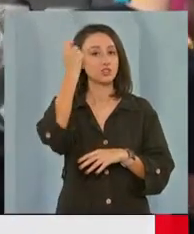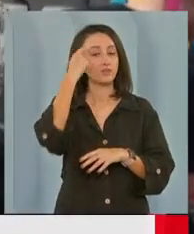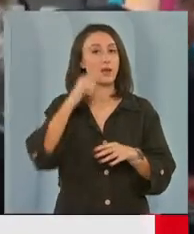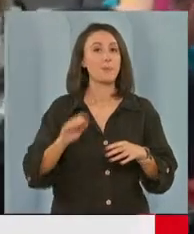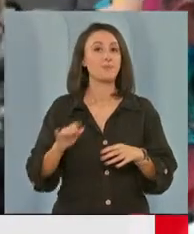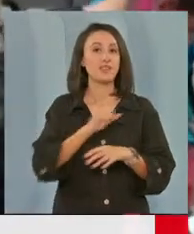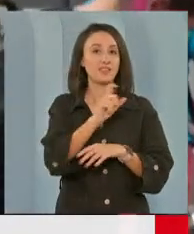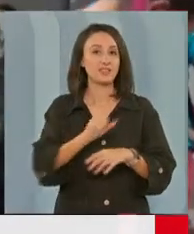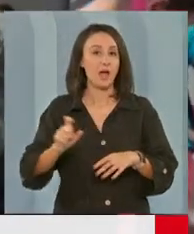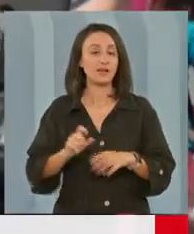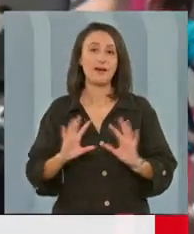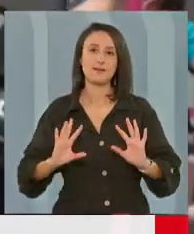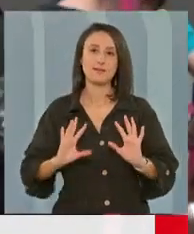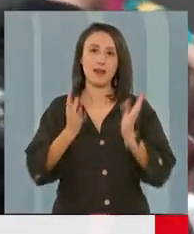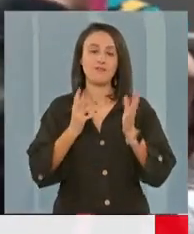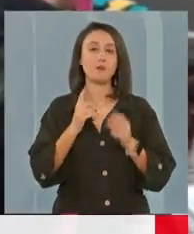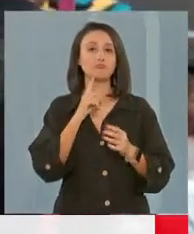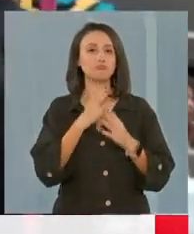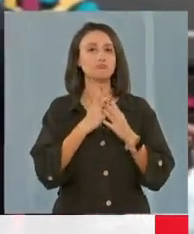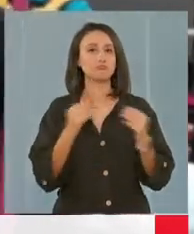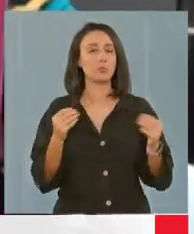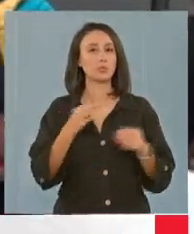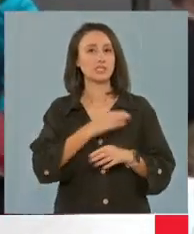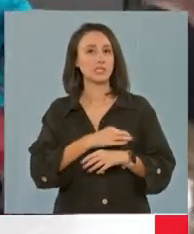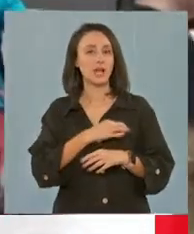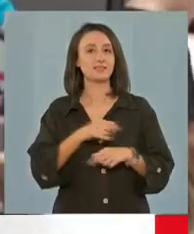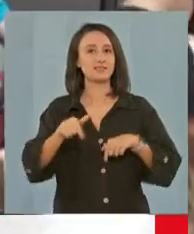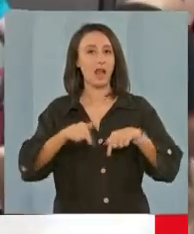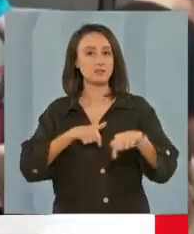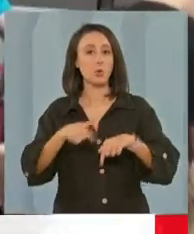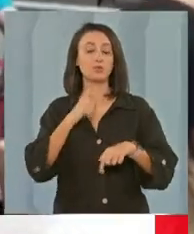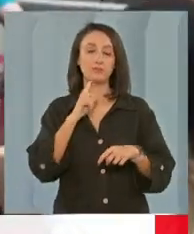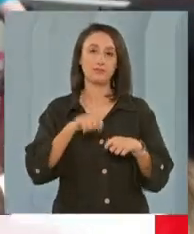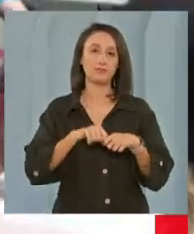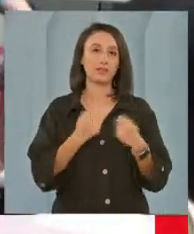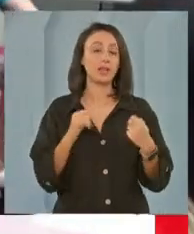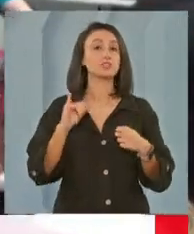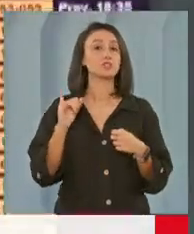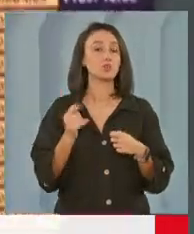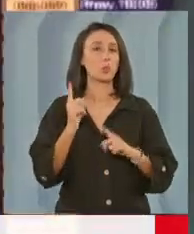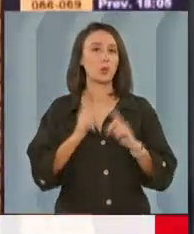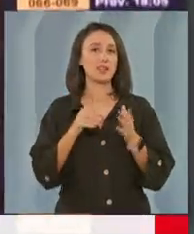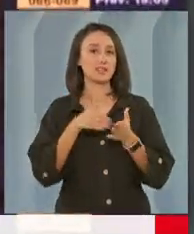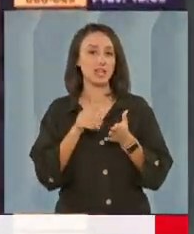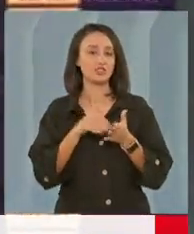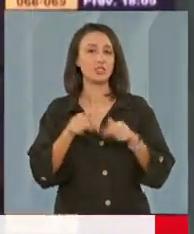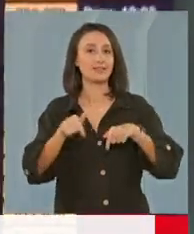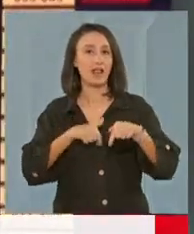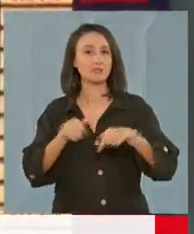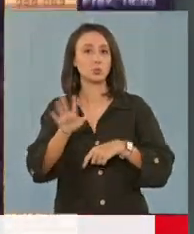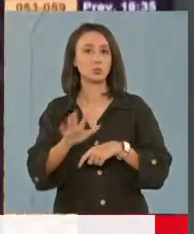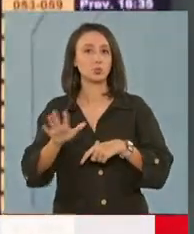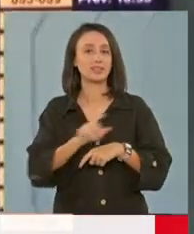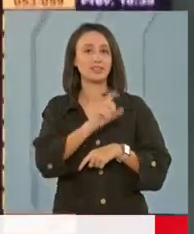din Republica Italiană, greva convocată de mai multe sindicate din transporturi va afecta inclusiv unele servicii de transport